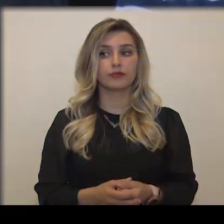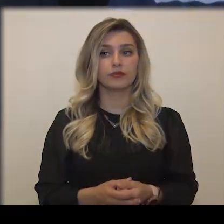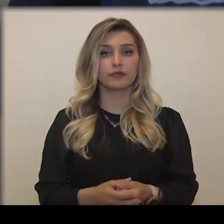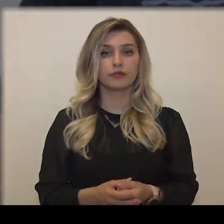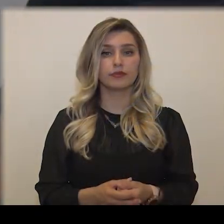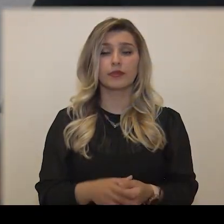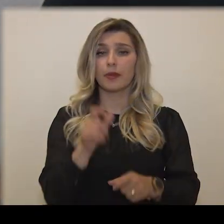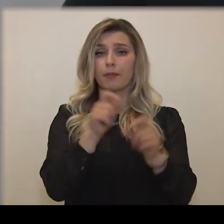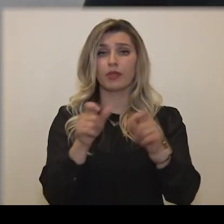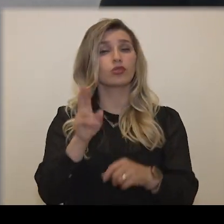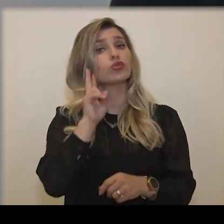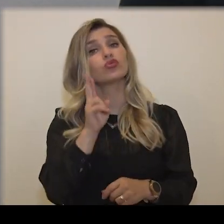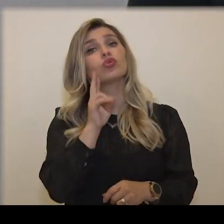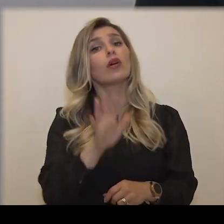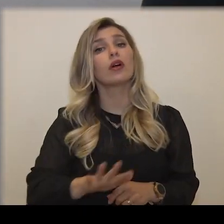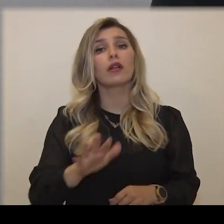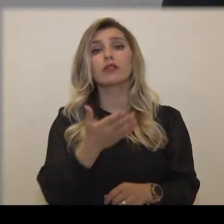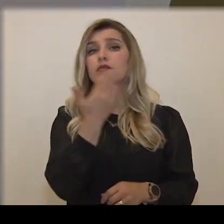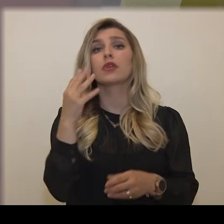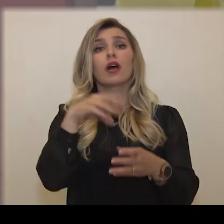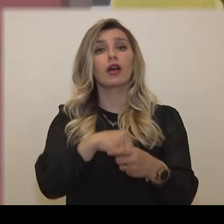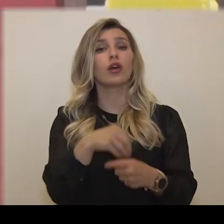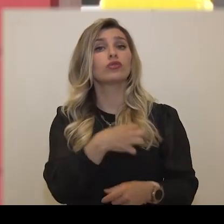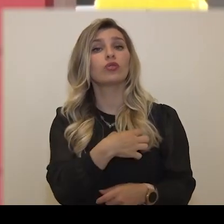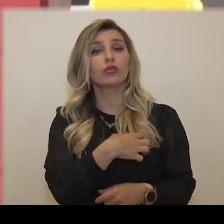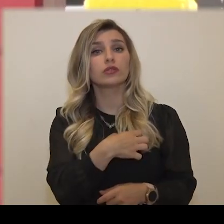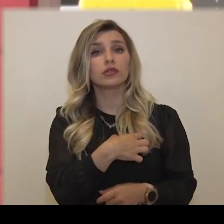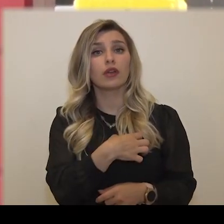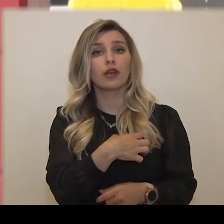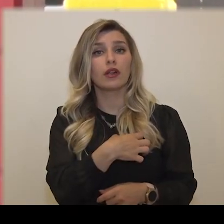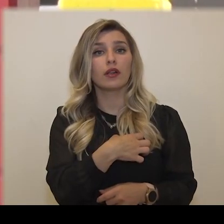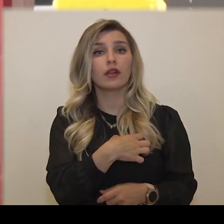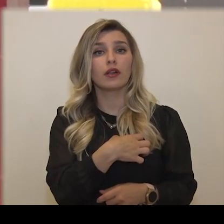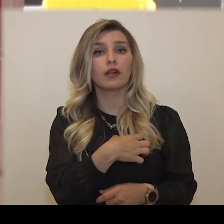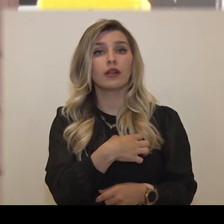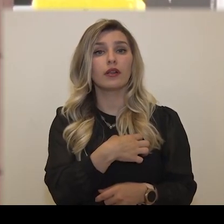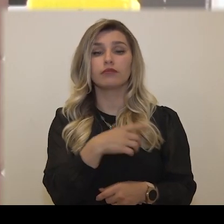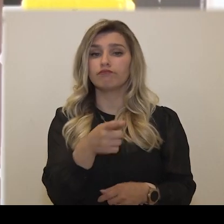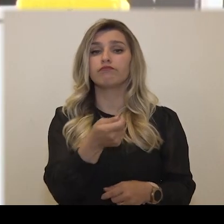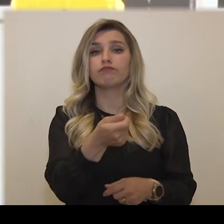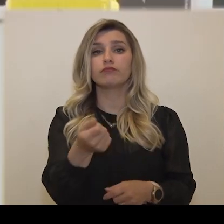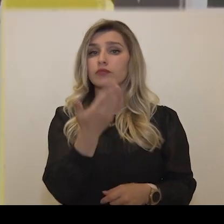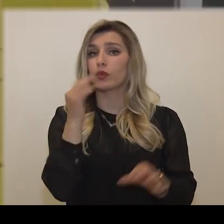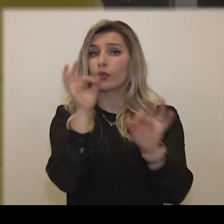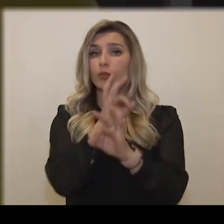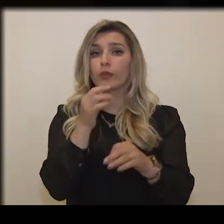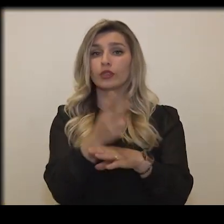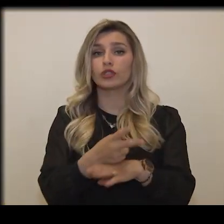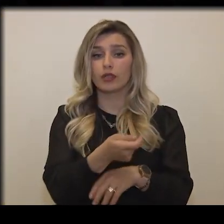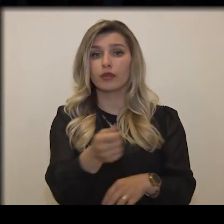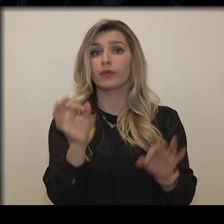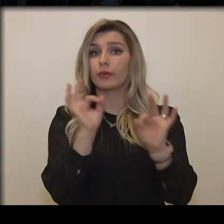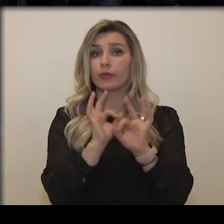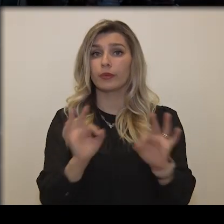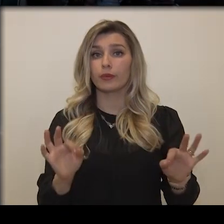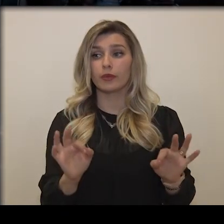Kategoria personave të shurdhër nuk janë të përfshirë në skemën sociale. Kjo kategori nuk përfiton as ndihmën nga shteti. Në